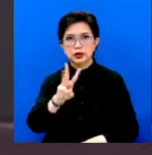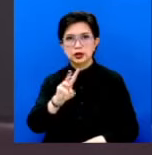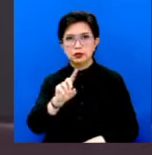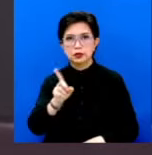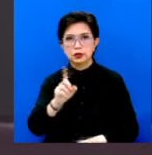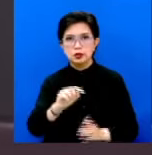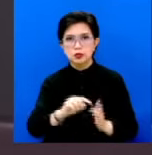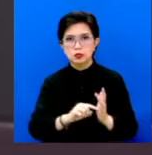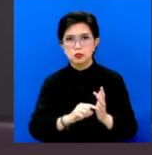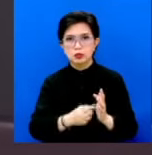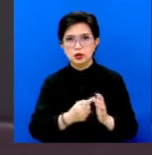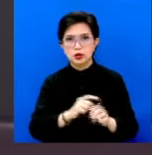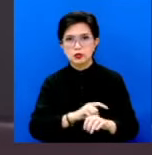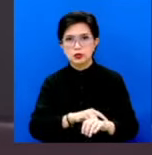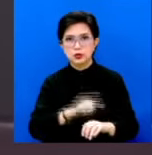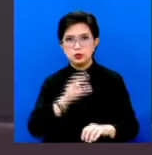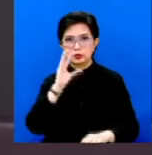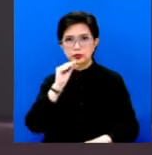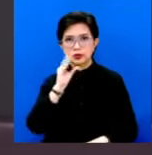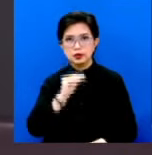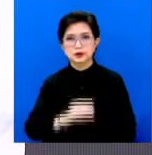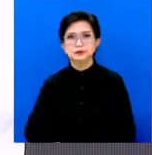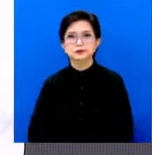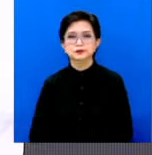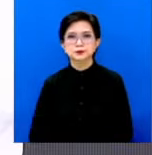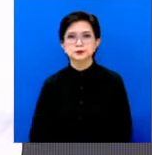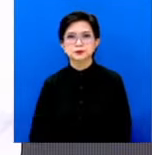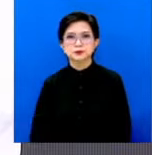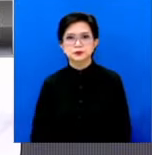dimulai ketika Anda berbicara.